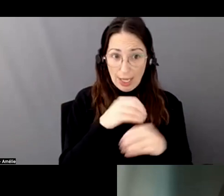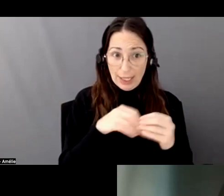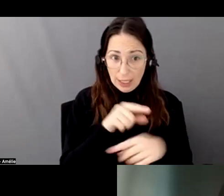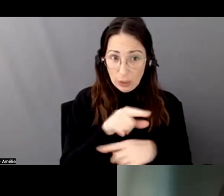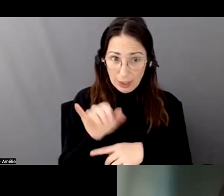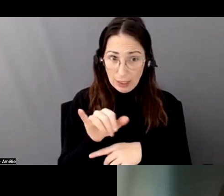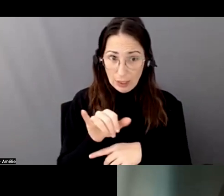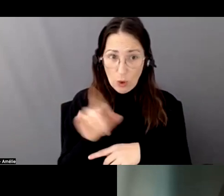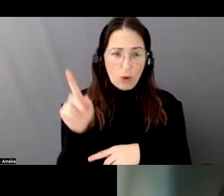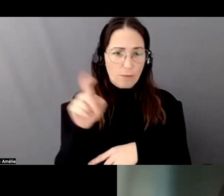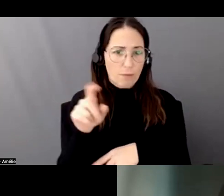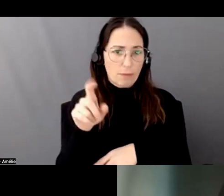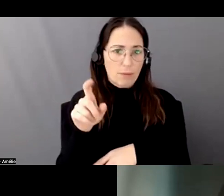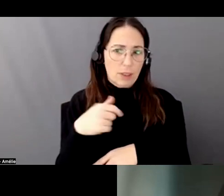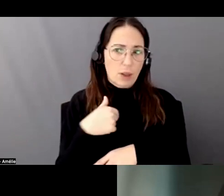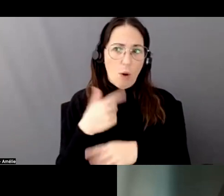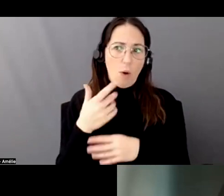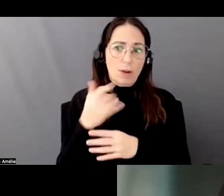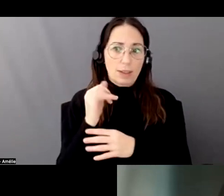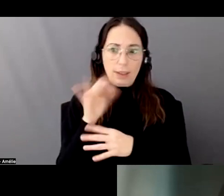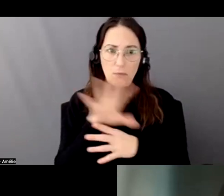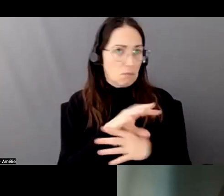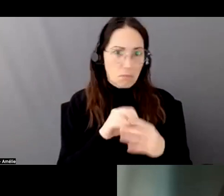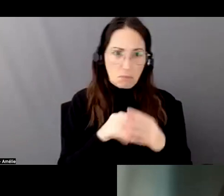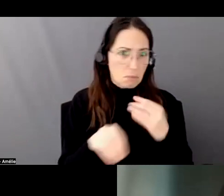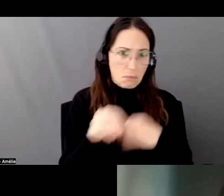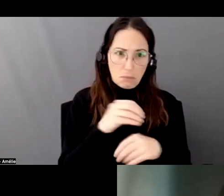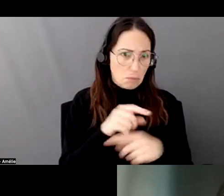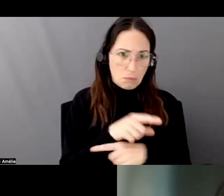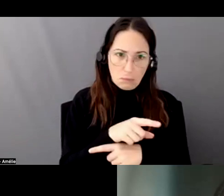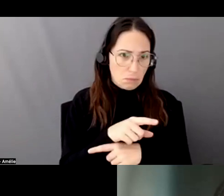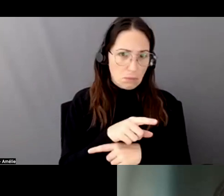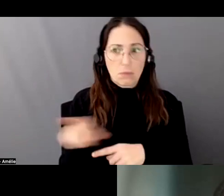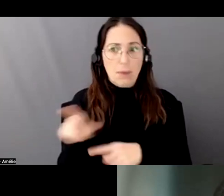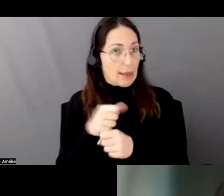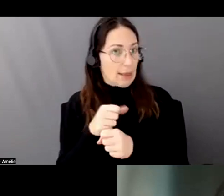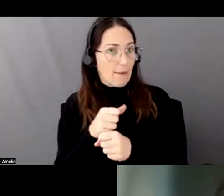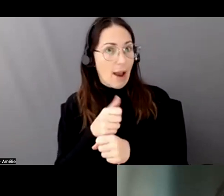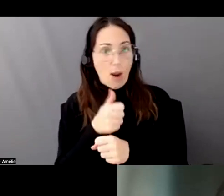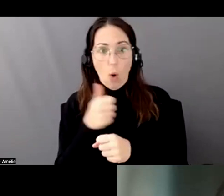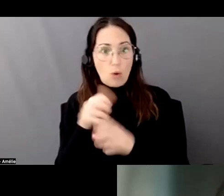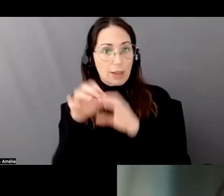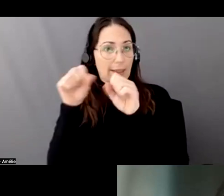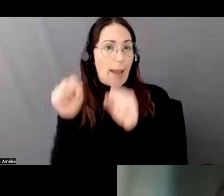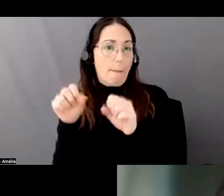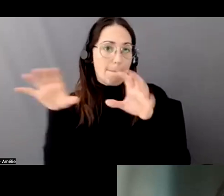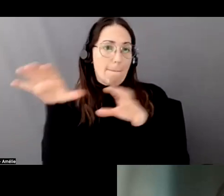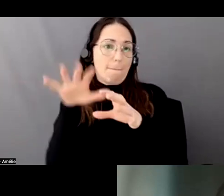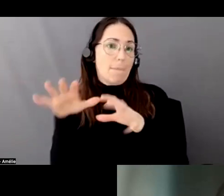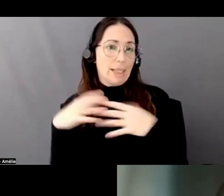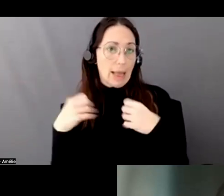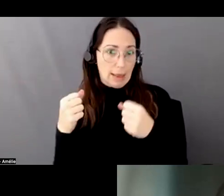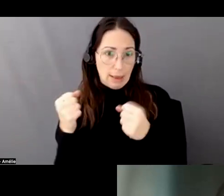que euh, si on ne fait pas partie de l'organisation, mais qu'on travaille dans le système de santé, est-ce qu'on peut